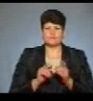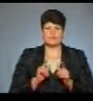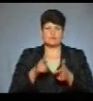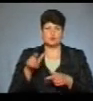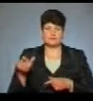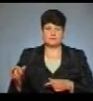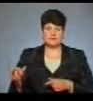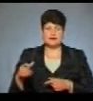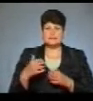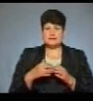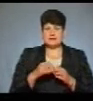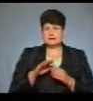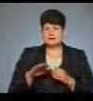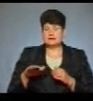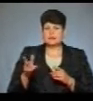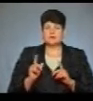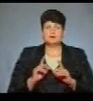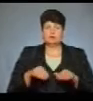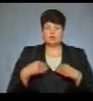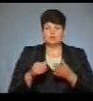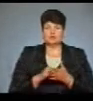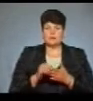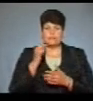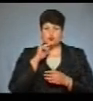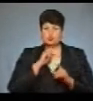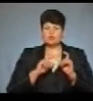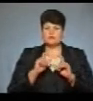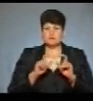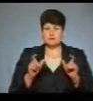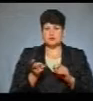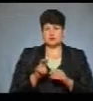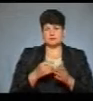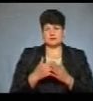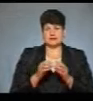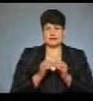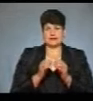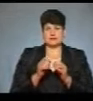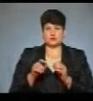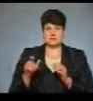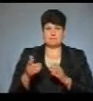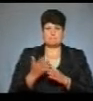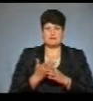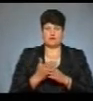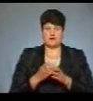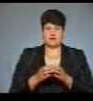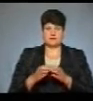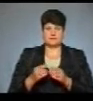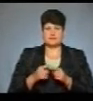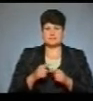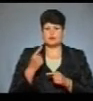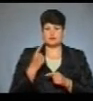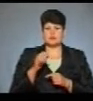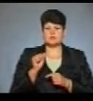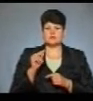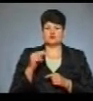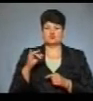Серед абітурієнтів, які подають документи на вступ до економічного університету, прийшли близько 10 осіб пільгових категорій. Це одна із них –